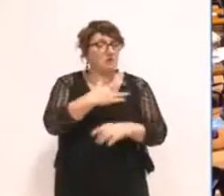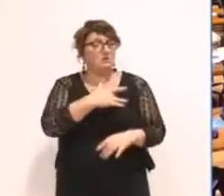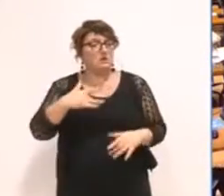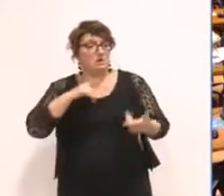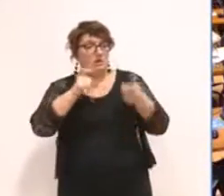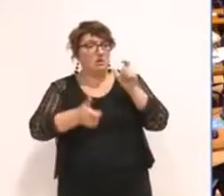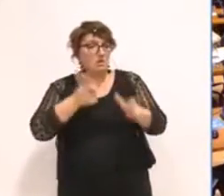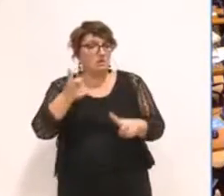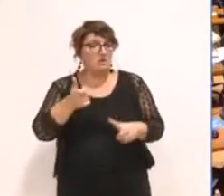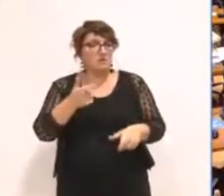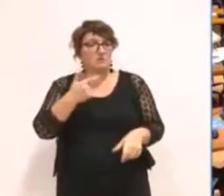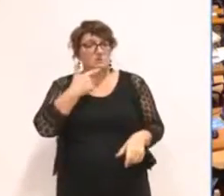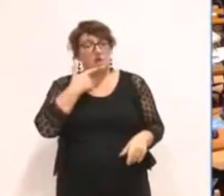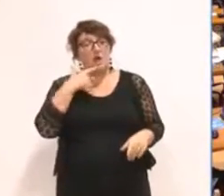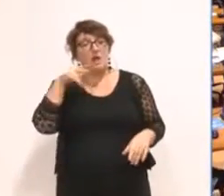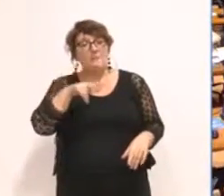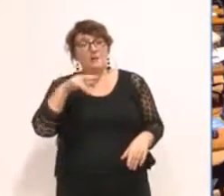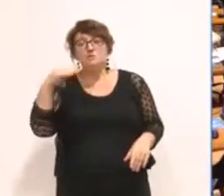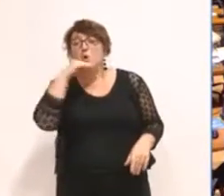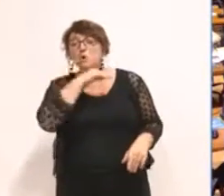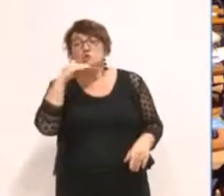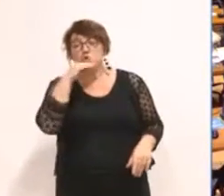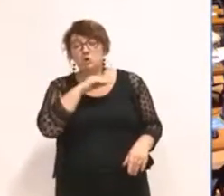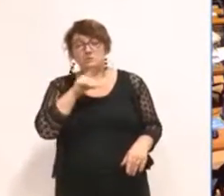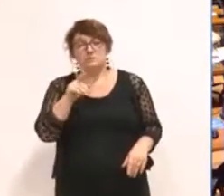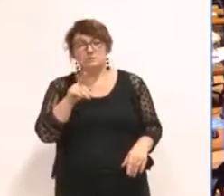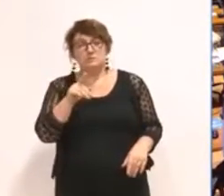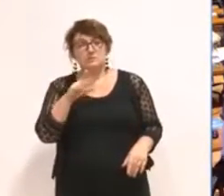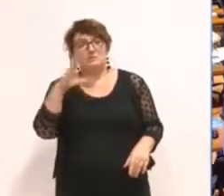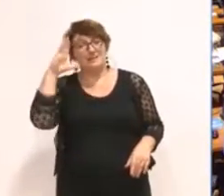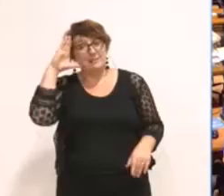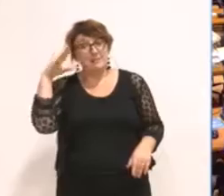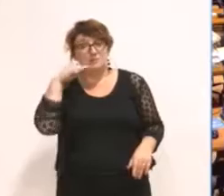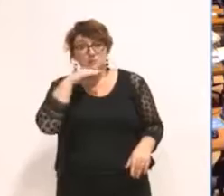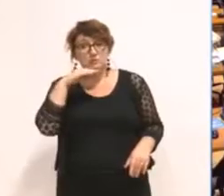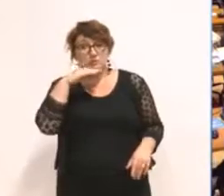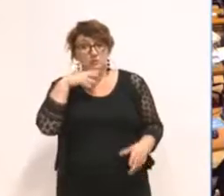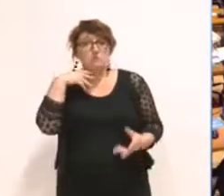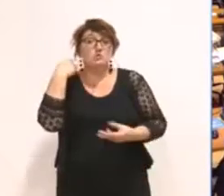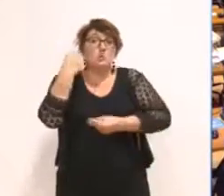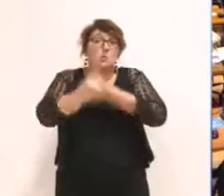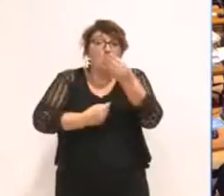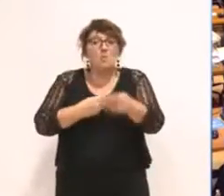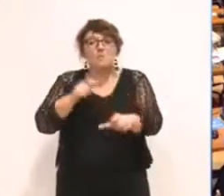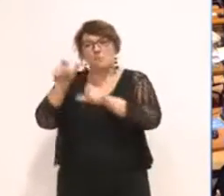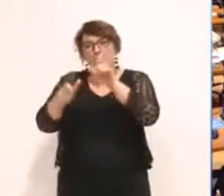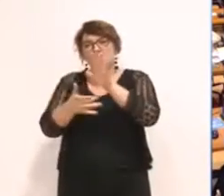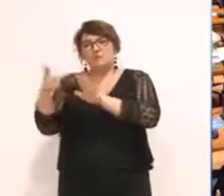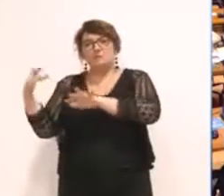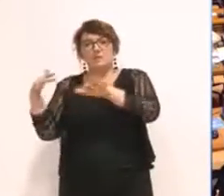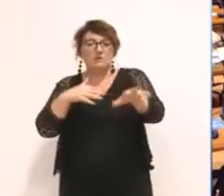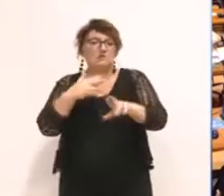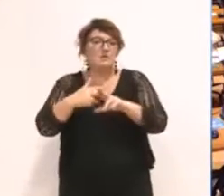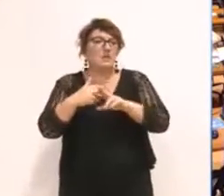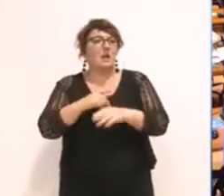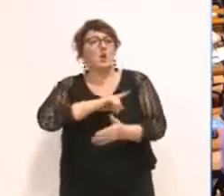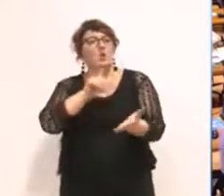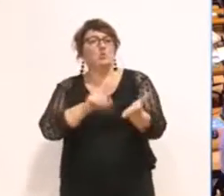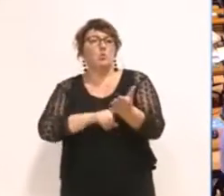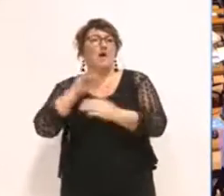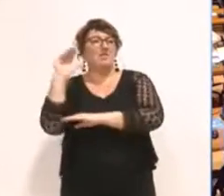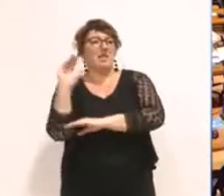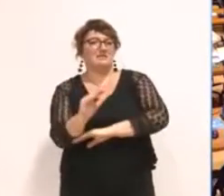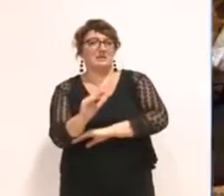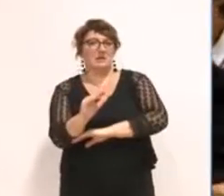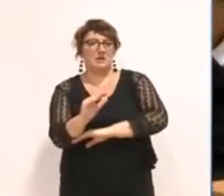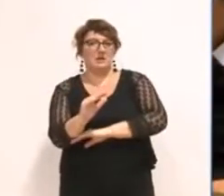c'est bien de l'hébergement d'urgence dont on parle, ou effectivement également pour le cas des migrants de droit d'asile et autres, qui sont toutes les